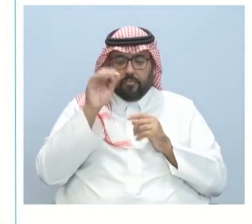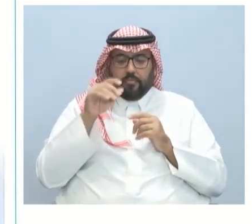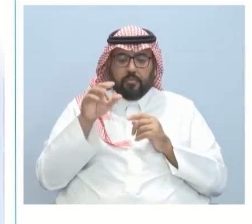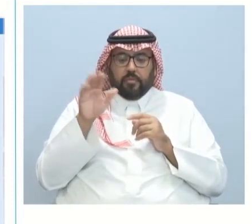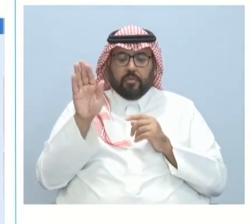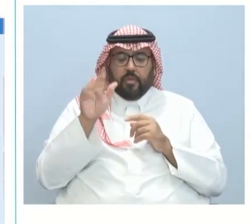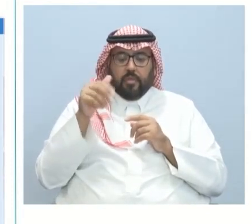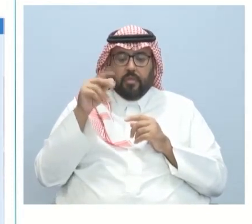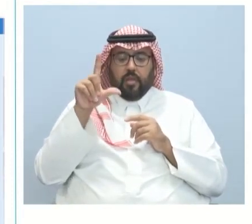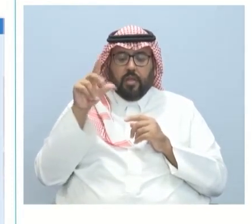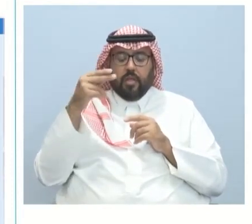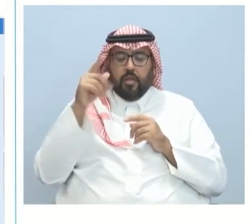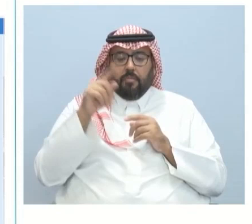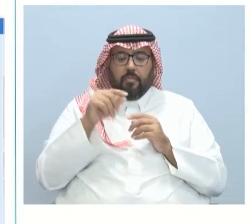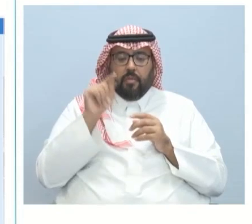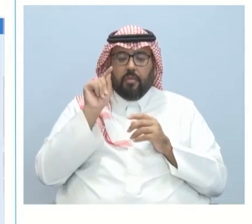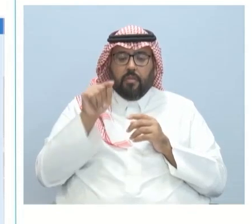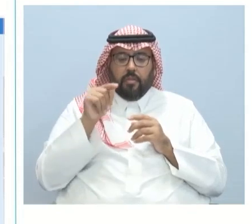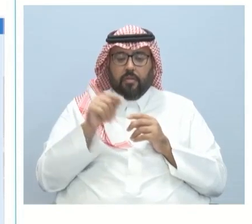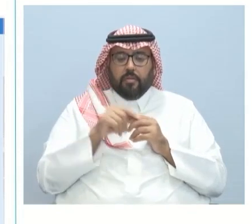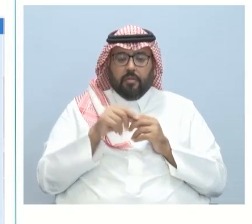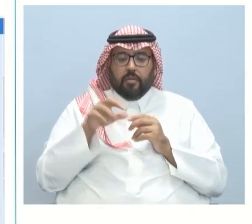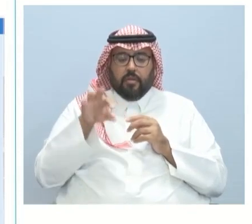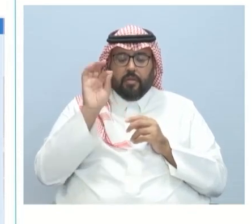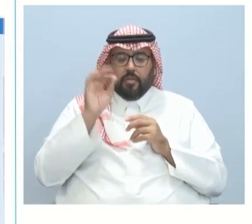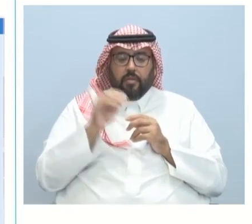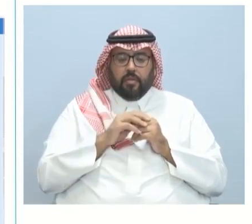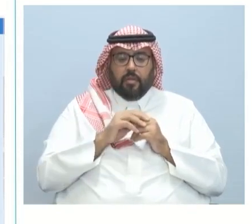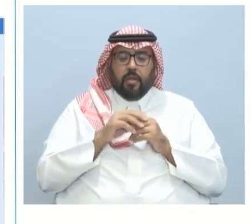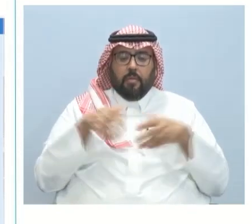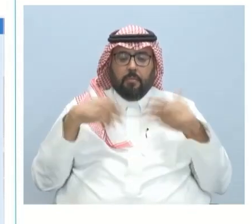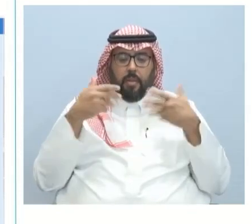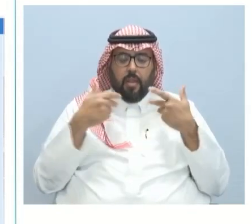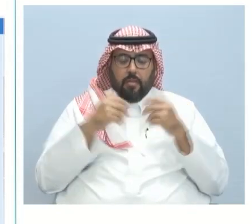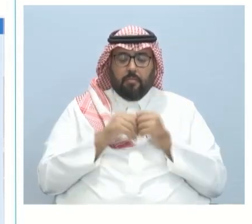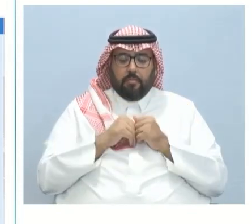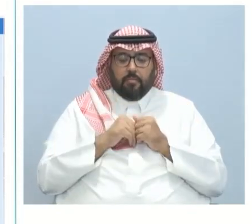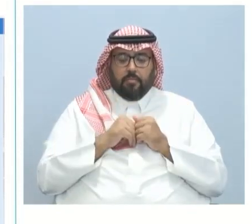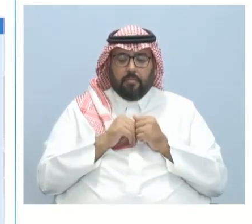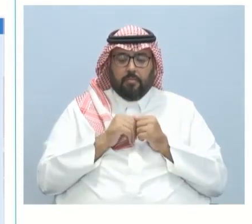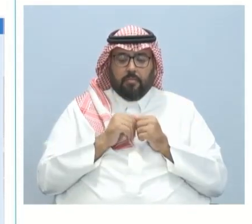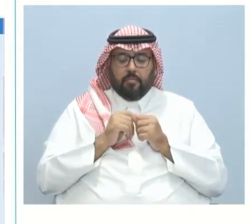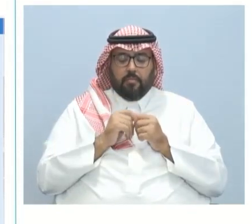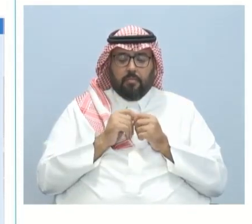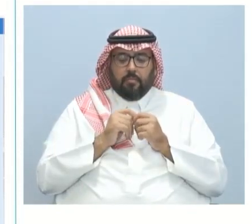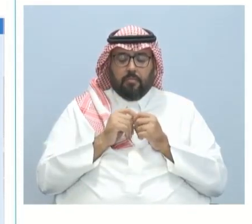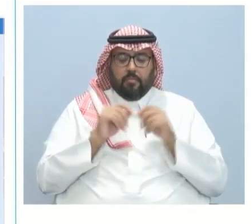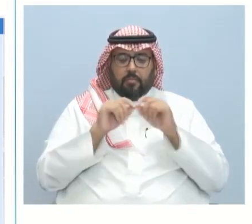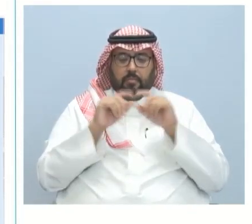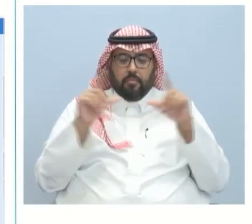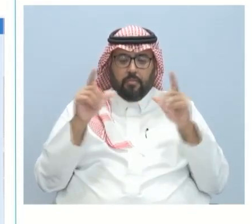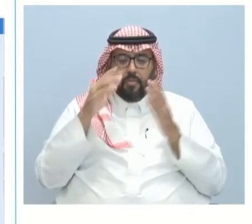اللعب عليك الضغط على زر اختر ملعب بعد الضغط على زر اختر ملعب ستظهر قائمه او